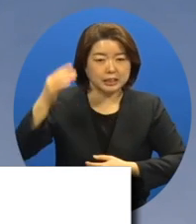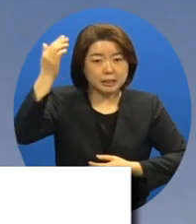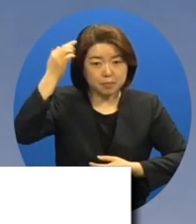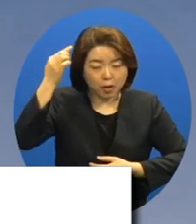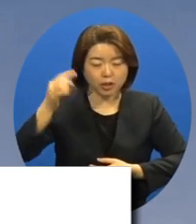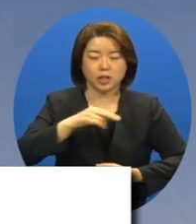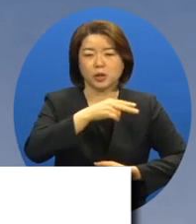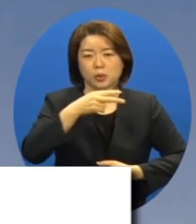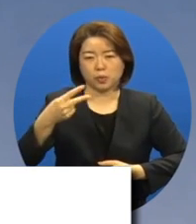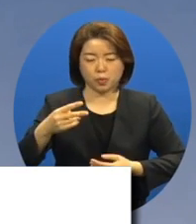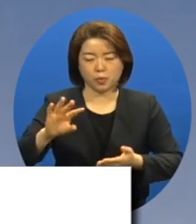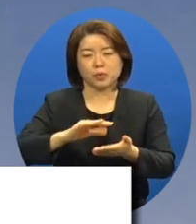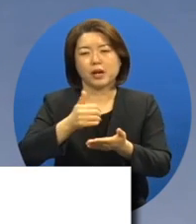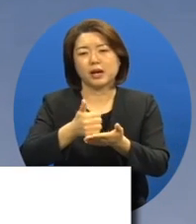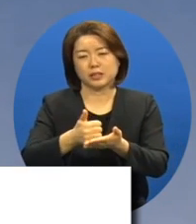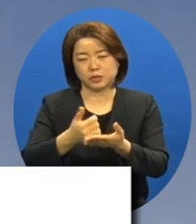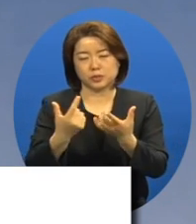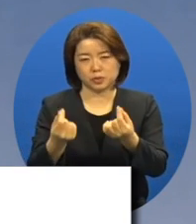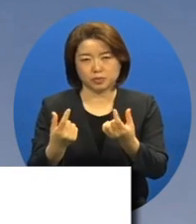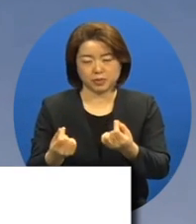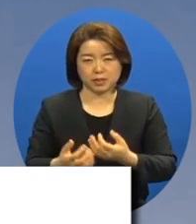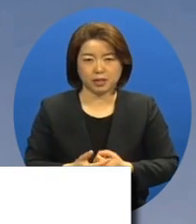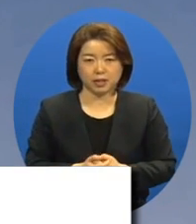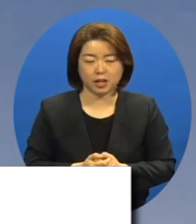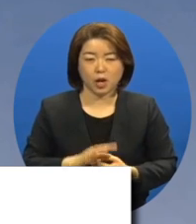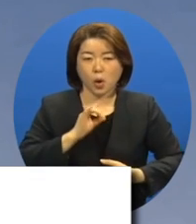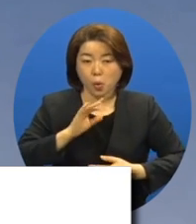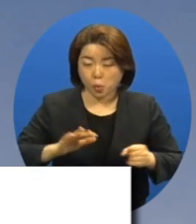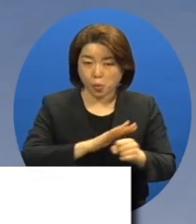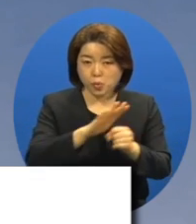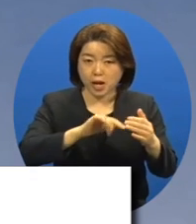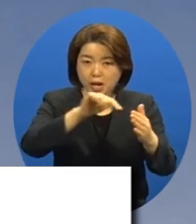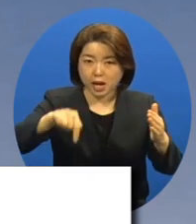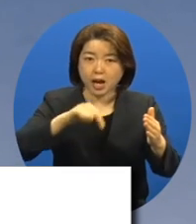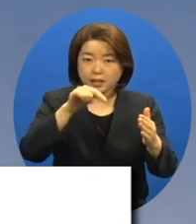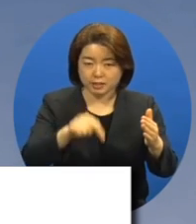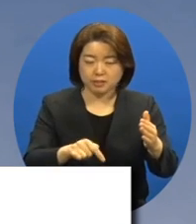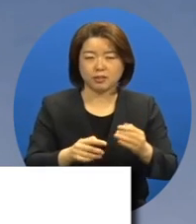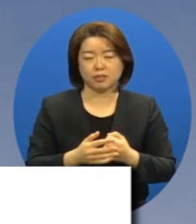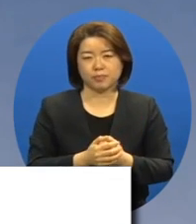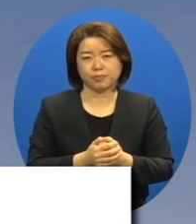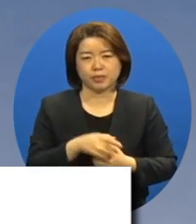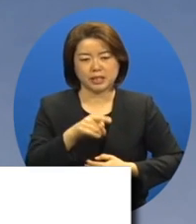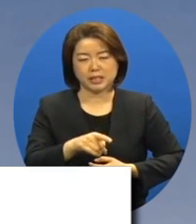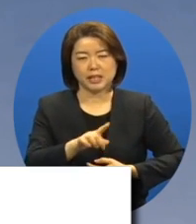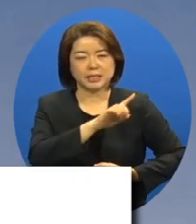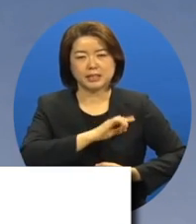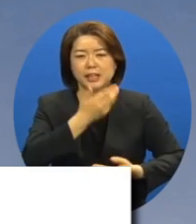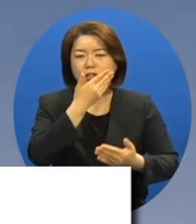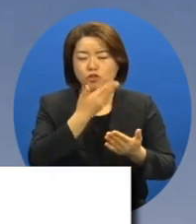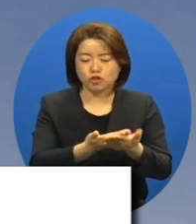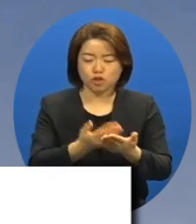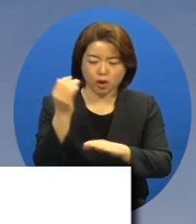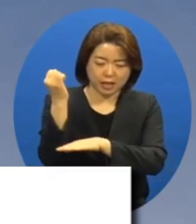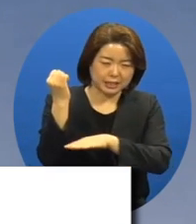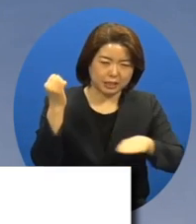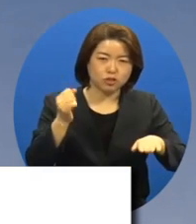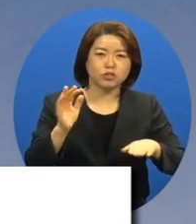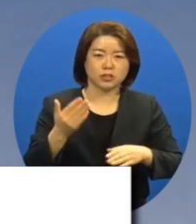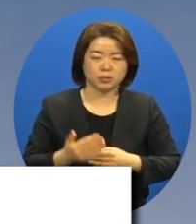그리스도라 오직 사랑 안에서 이것이 가장 중요한 기준입니다